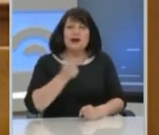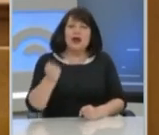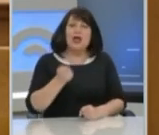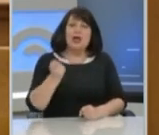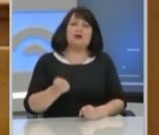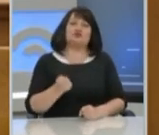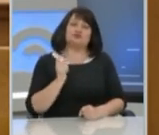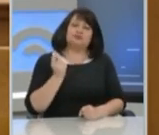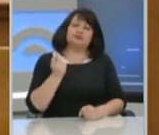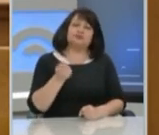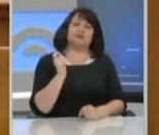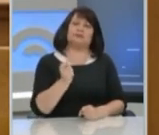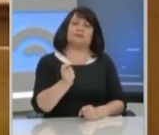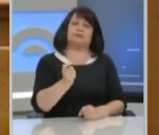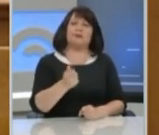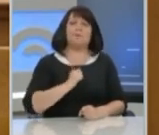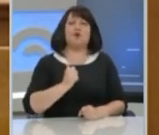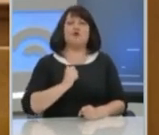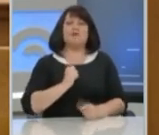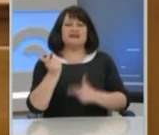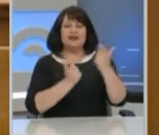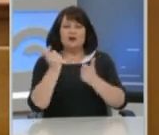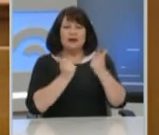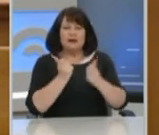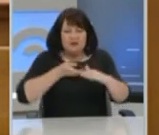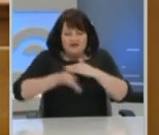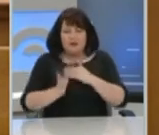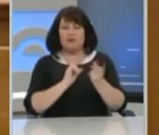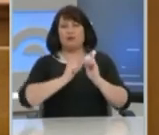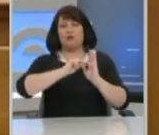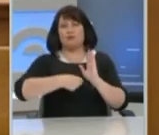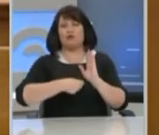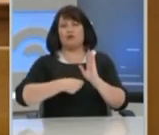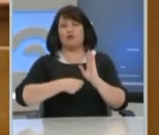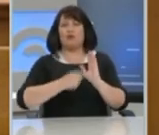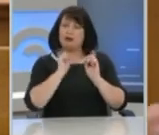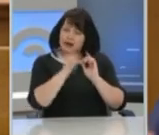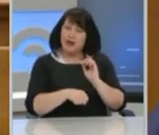αγορές και τη δυνατότητα να σταθούμε μόνοι στα πόδια μας και να βγούμε από τα μνημόνια, και συμφωνήσαμε,